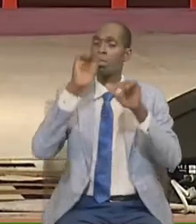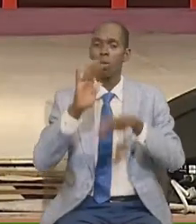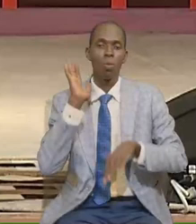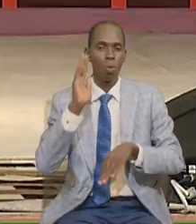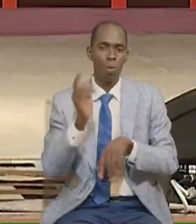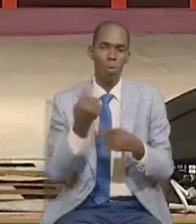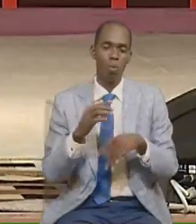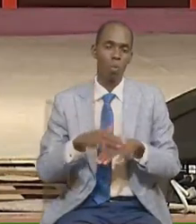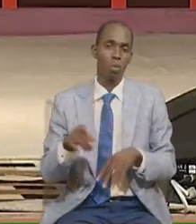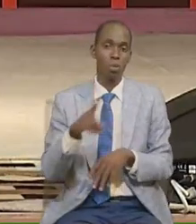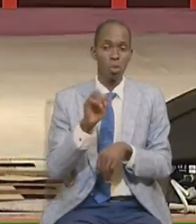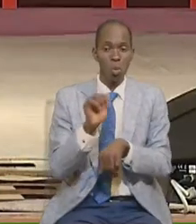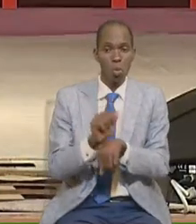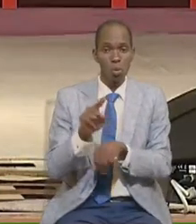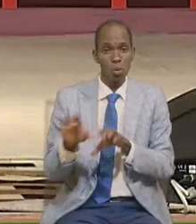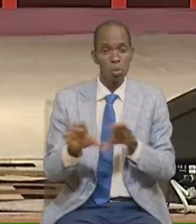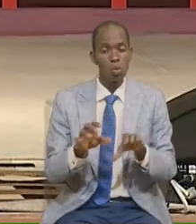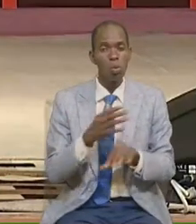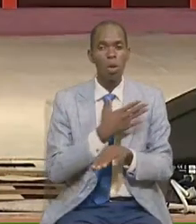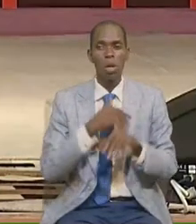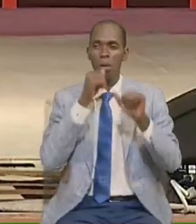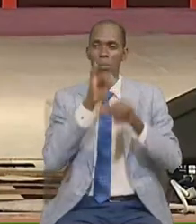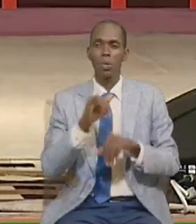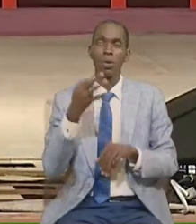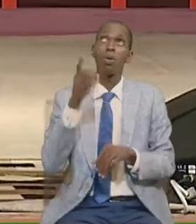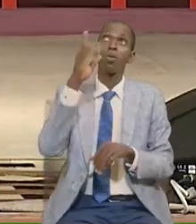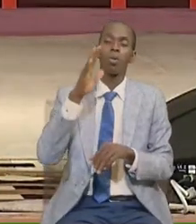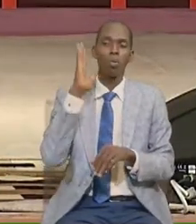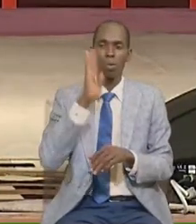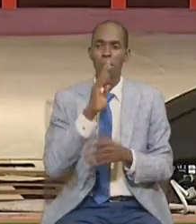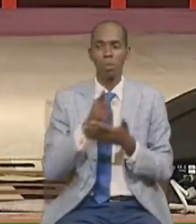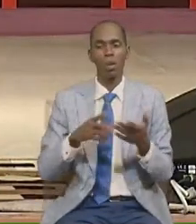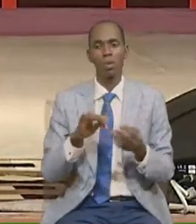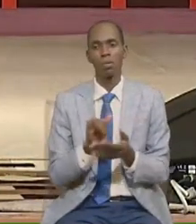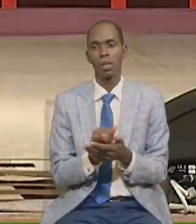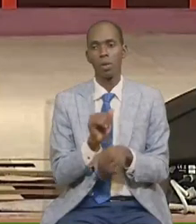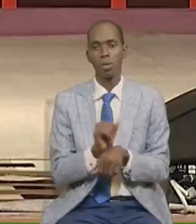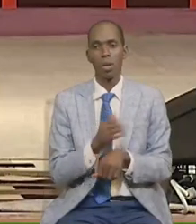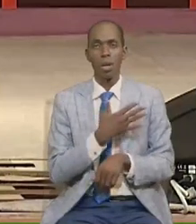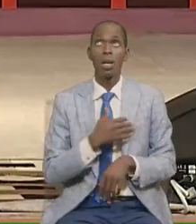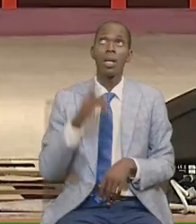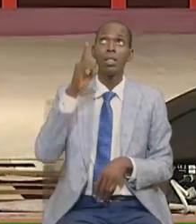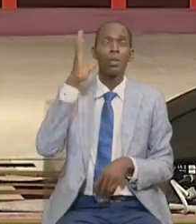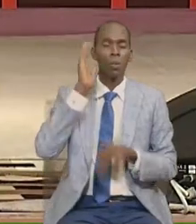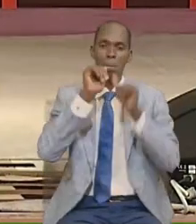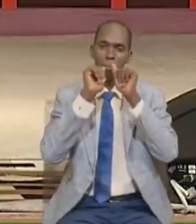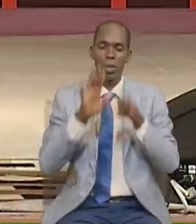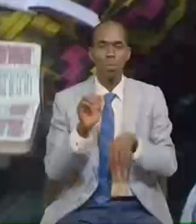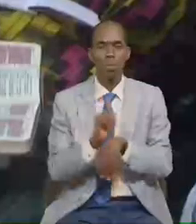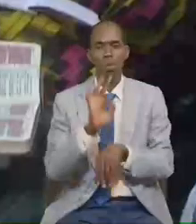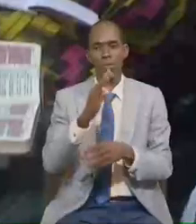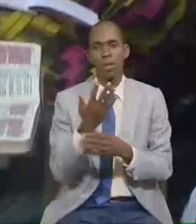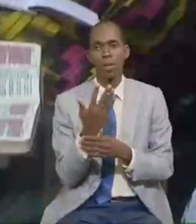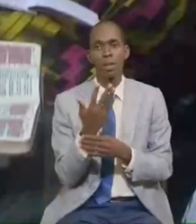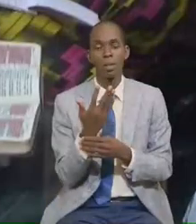les bénissons de Dieu feront partie de ce travail cette œuvre il va bénir l'heure de tes mains d'accord il va